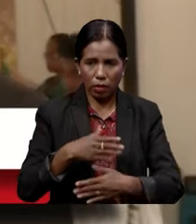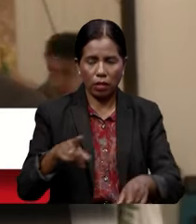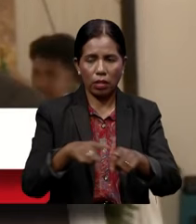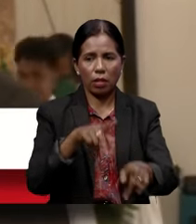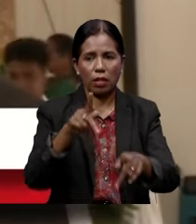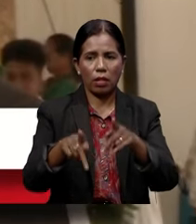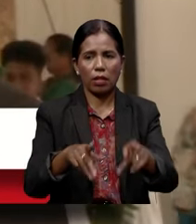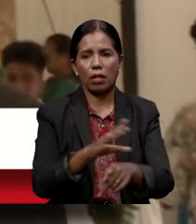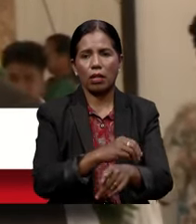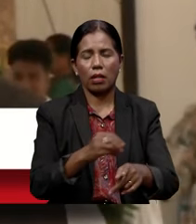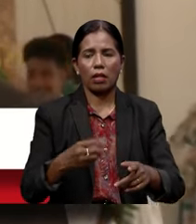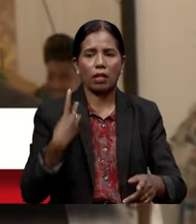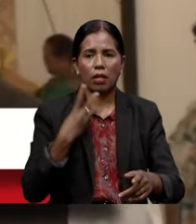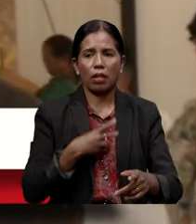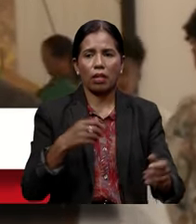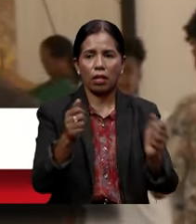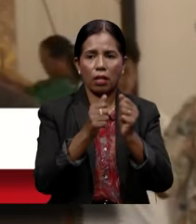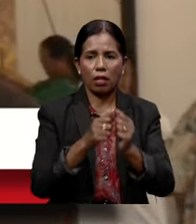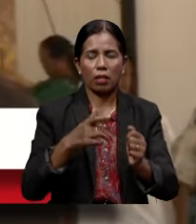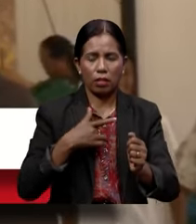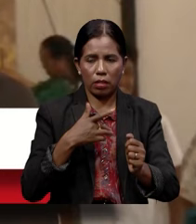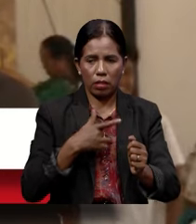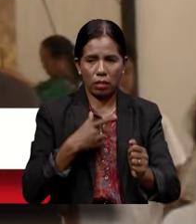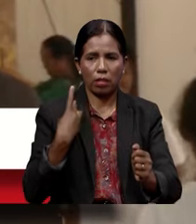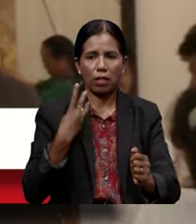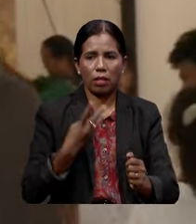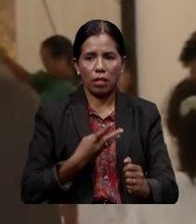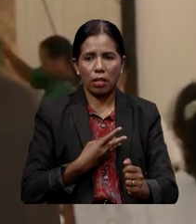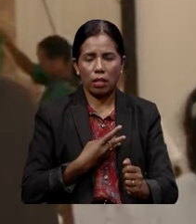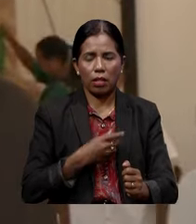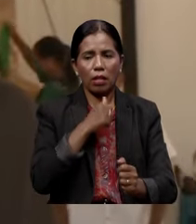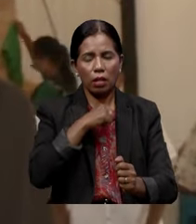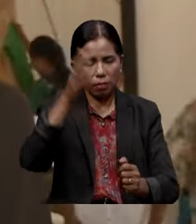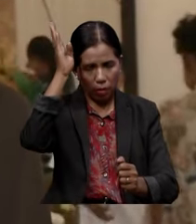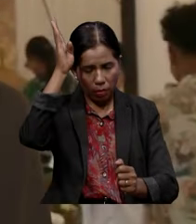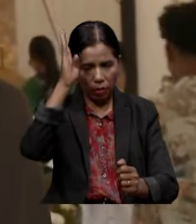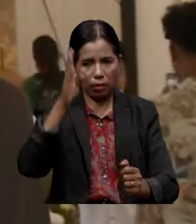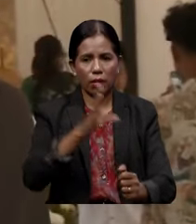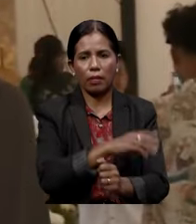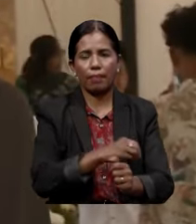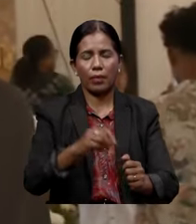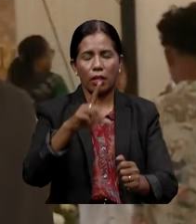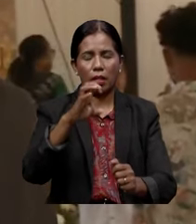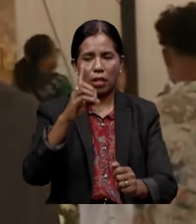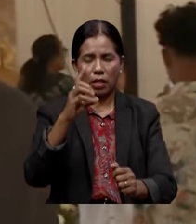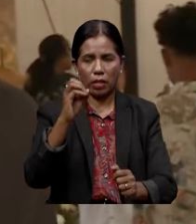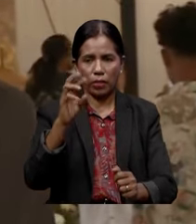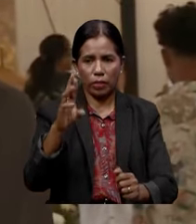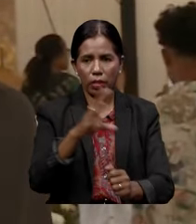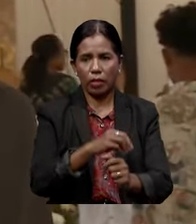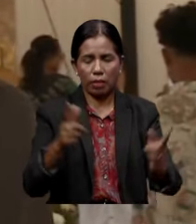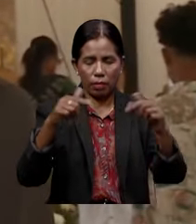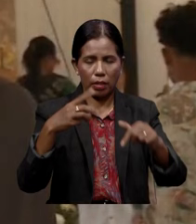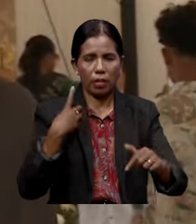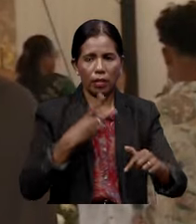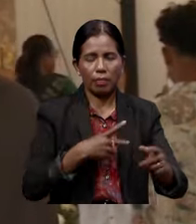saran ko lutu catholic am antu jesus bu wen simu itnia am bispo don leandro alves mahia itang